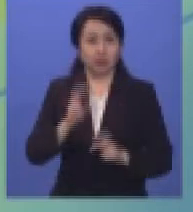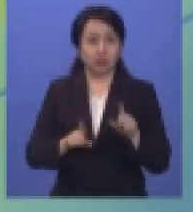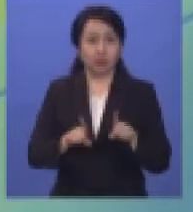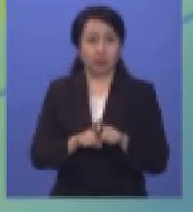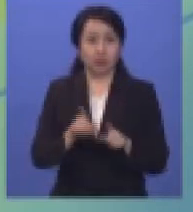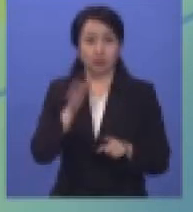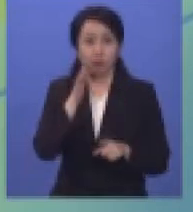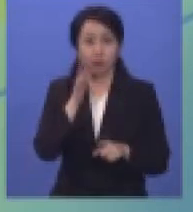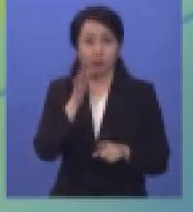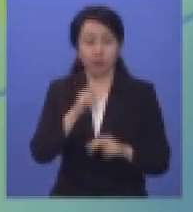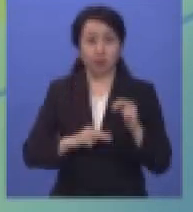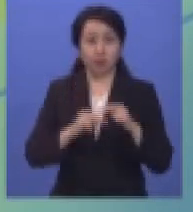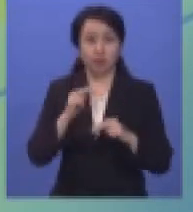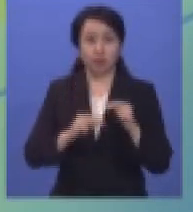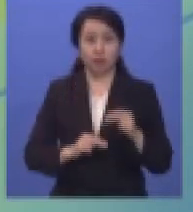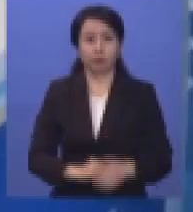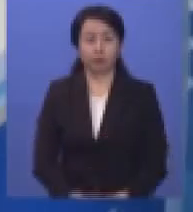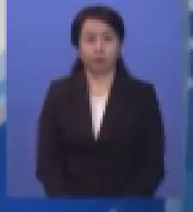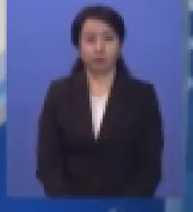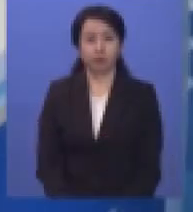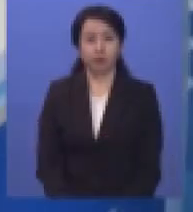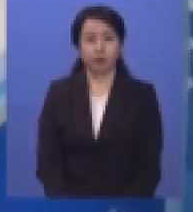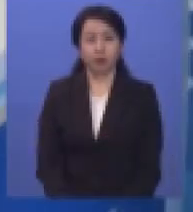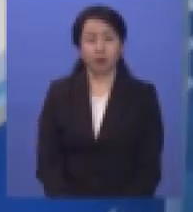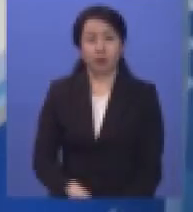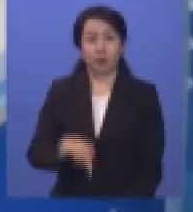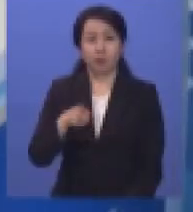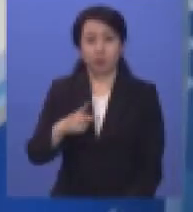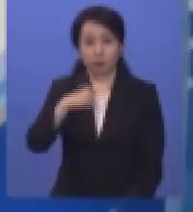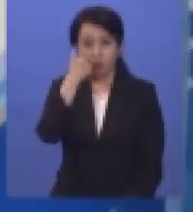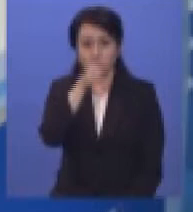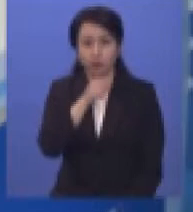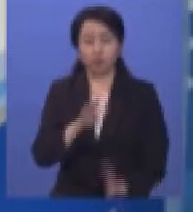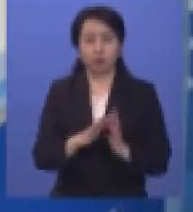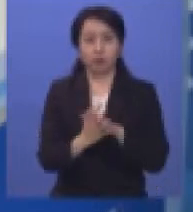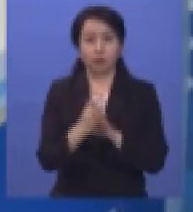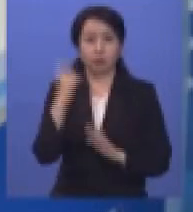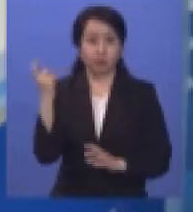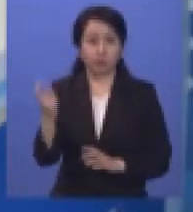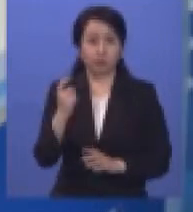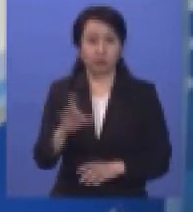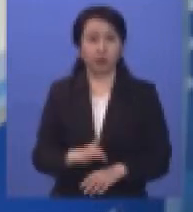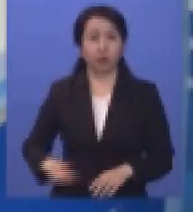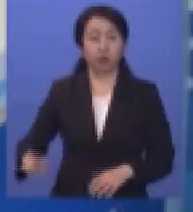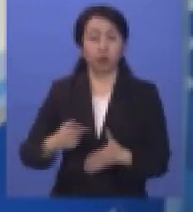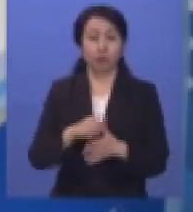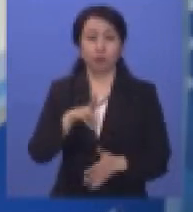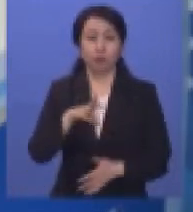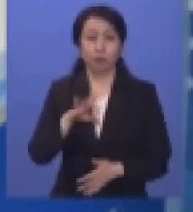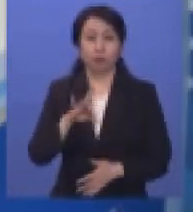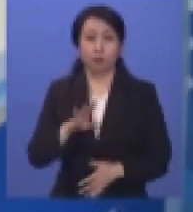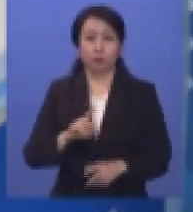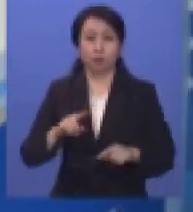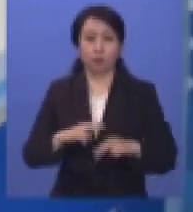также временные в период строительства. С 2021 года сельхозтоваропроизводитель района имени